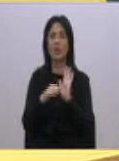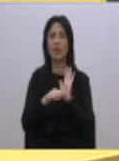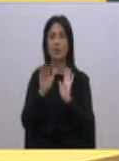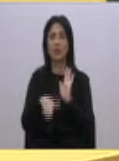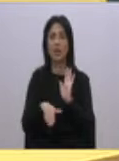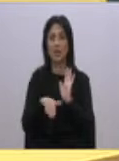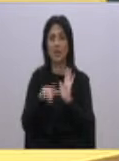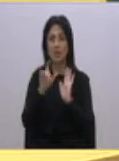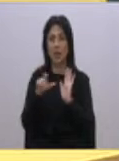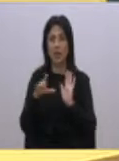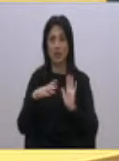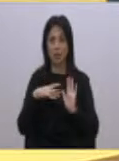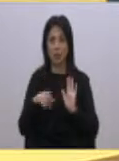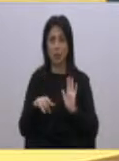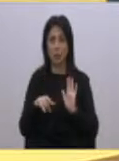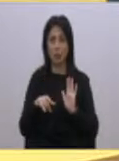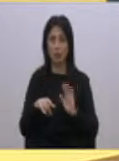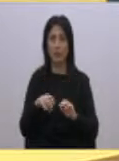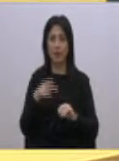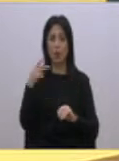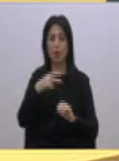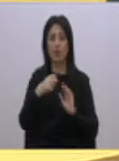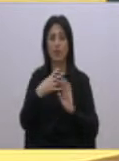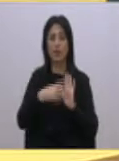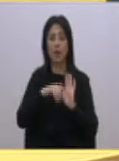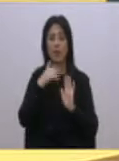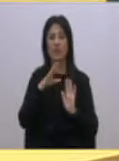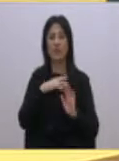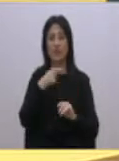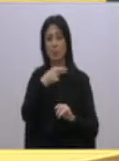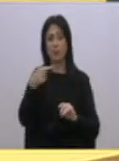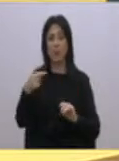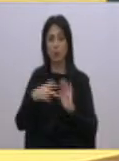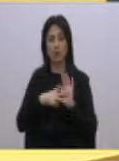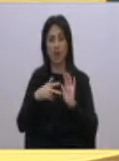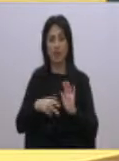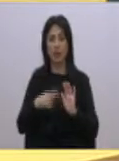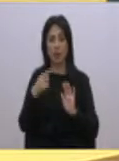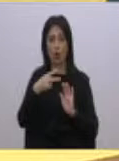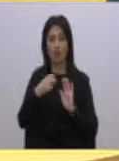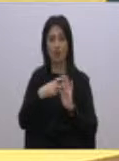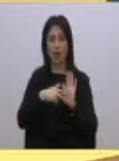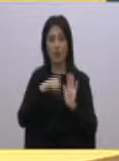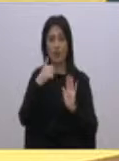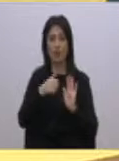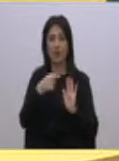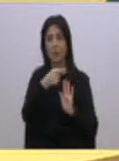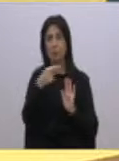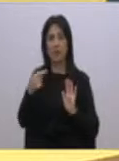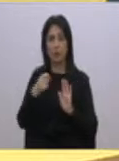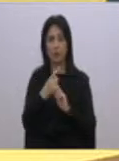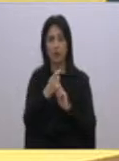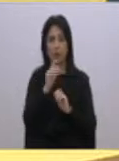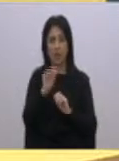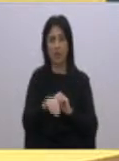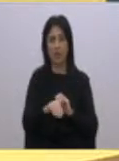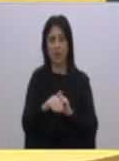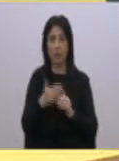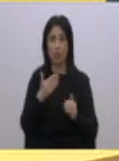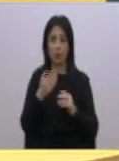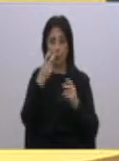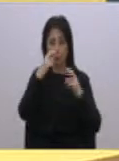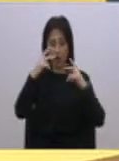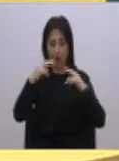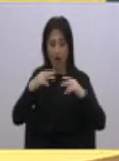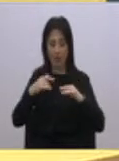+15-16.000 კაცი იყო. 2019 წელს იყო -8.000, 2018 წელს -11.000, თუ